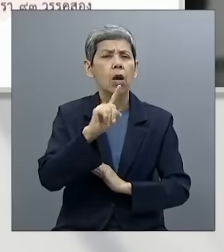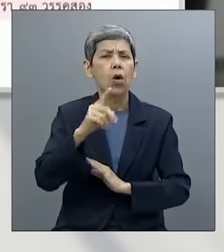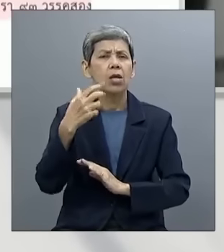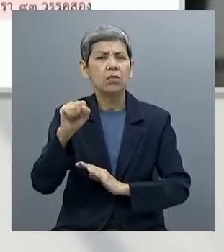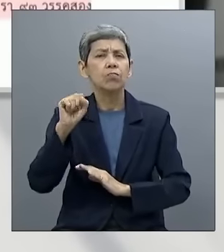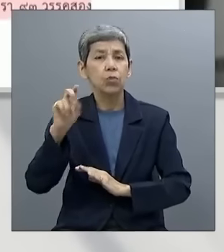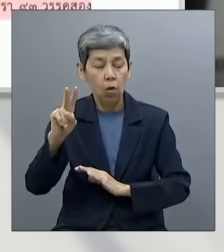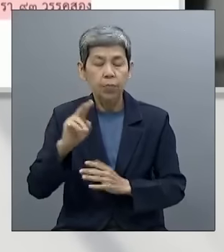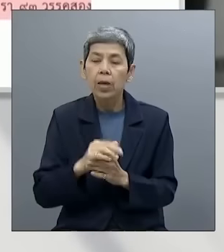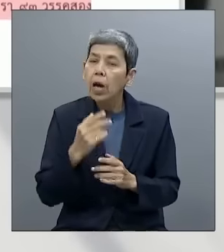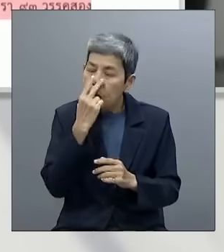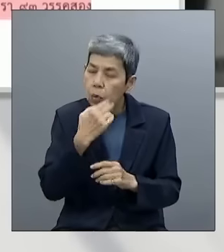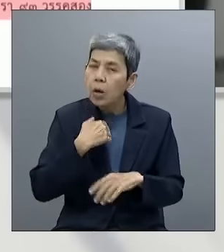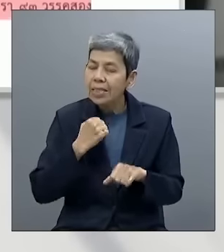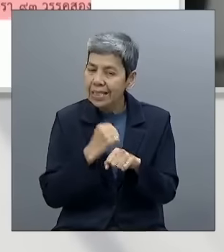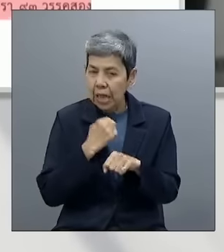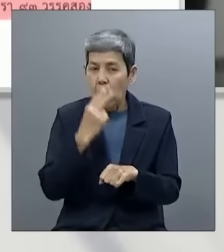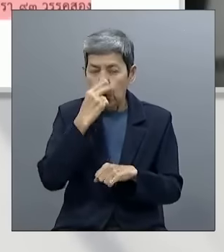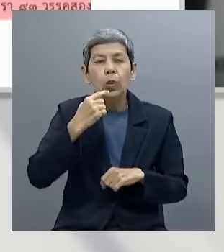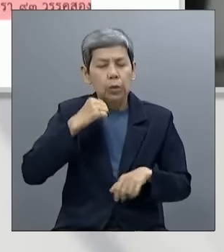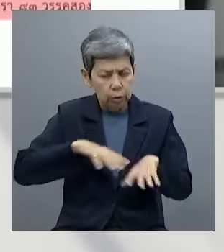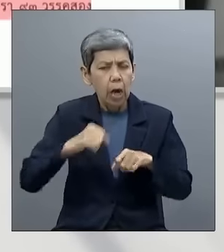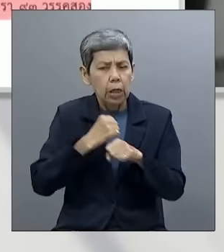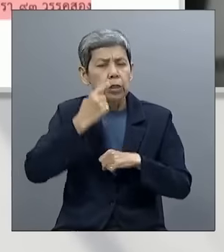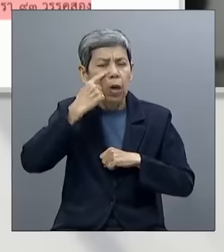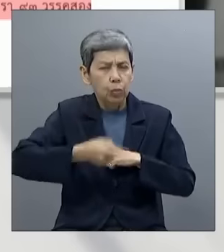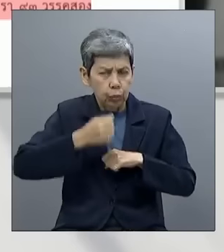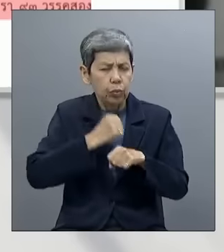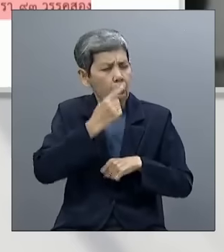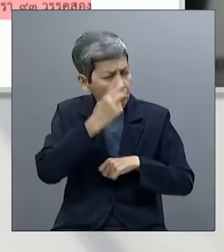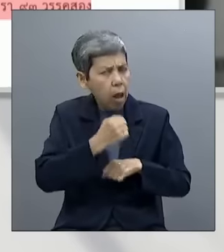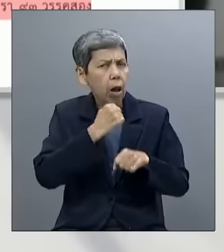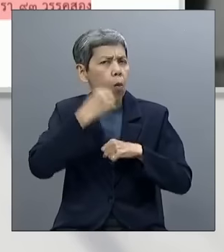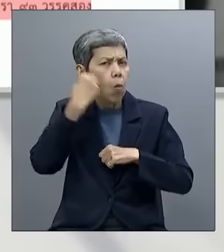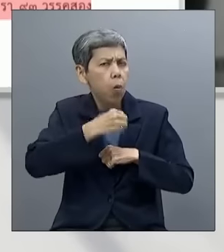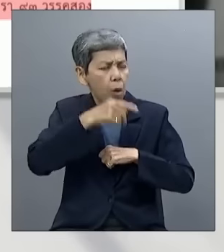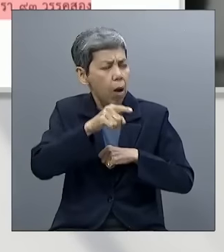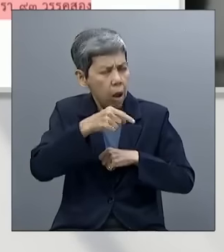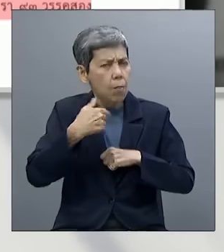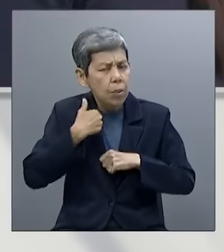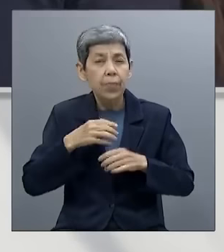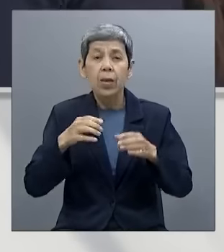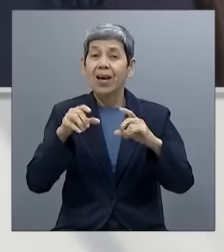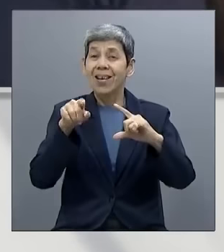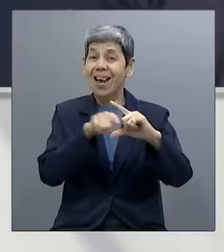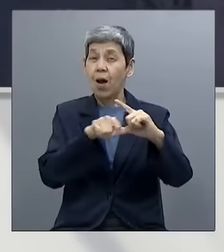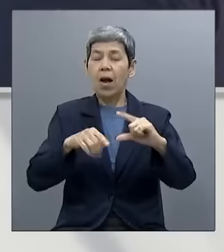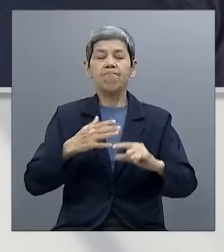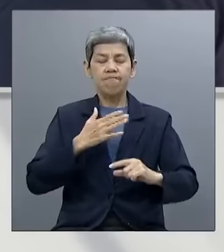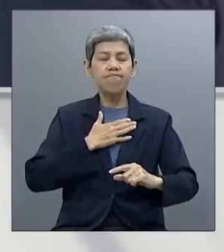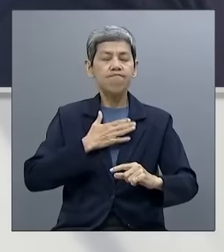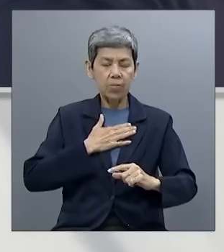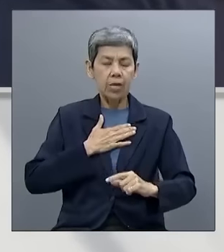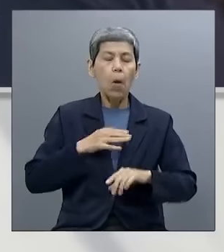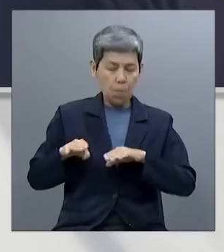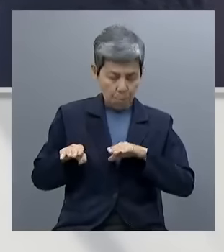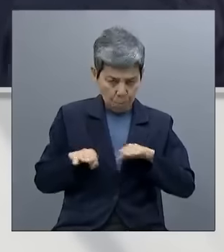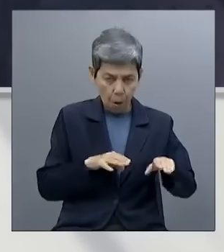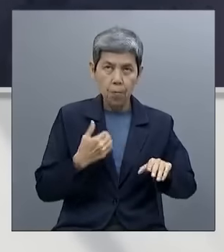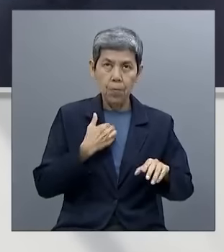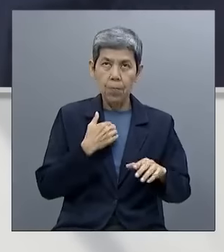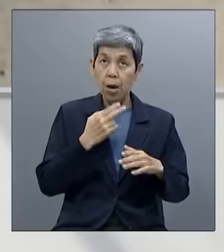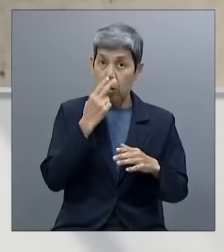112พร้อมกับย้ำว่ายังคงดำเนินการอย่างต่อเนื่องแต่ด้วยเหตุนี้ล่ะค่ะพรรคก้าวไกลเตรียมรับมือเอาไว้แล้วไม่เ